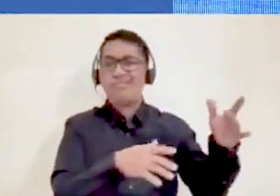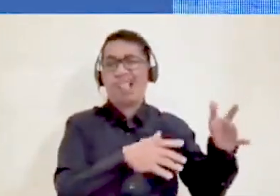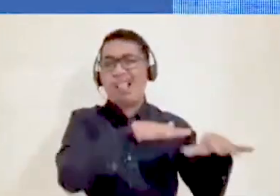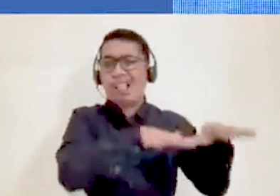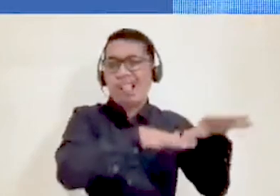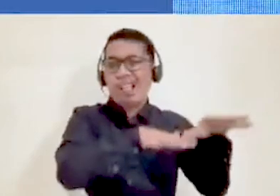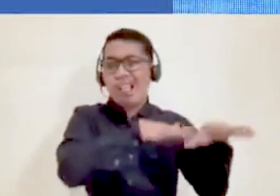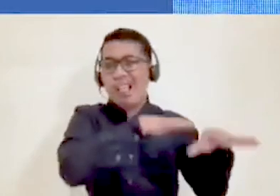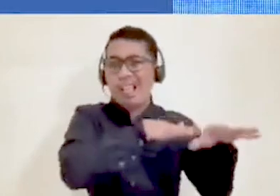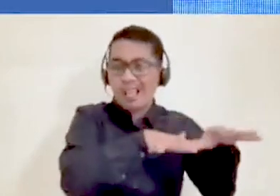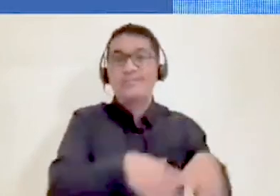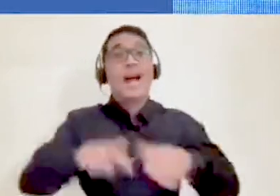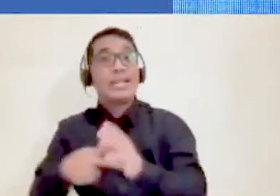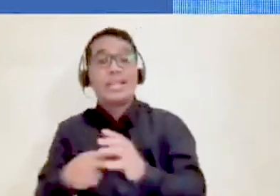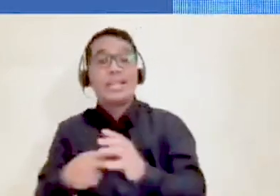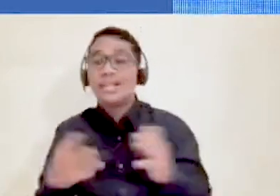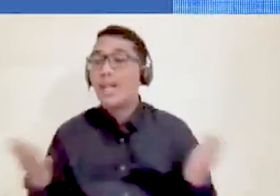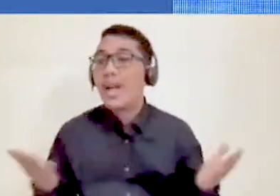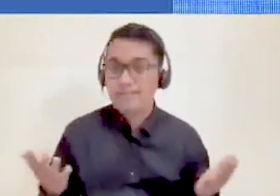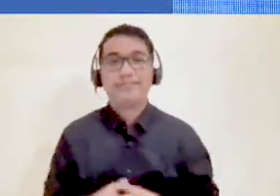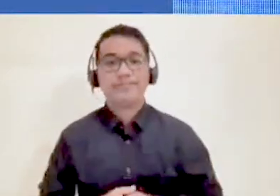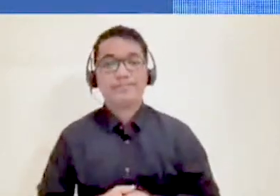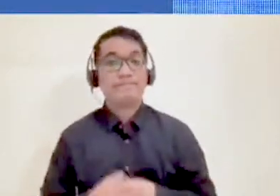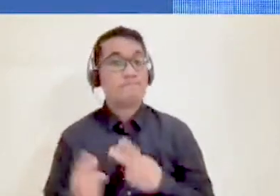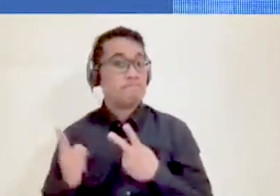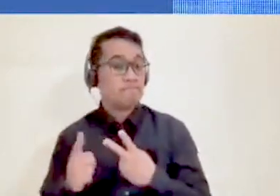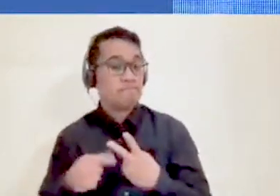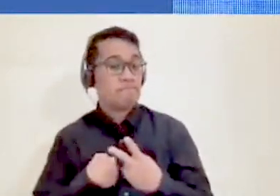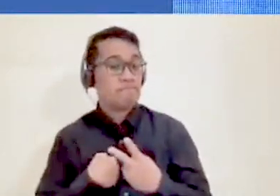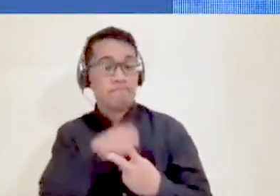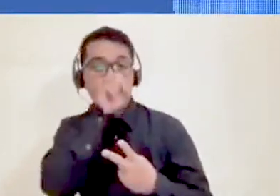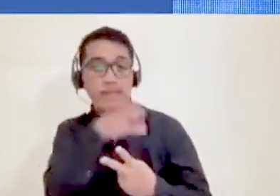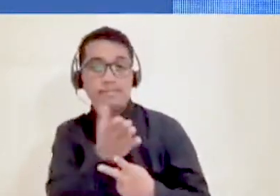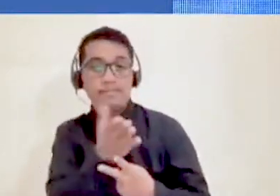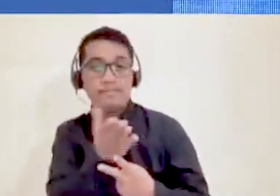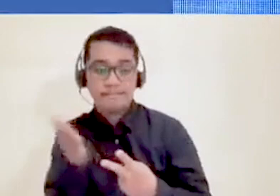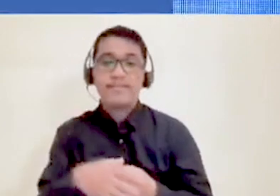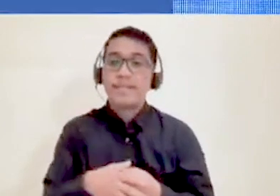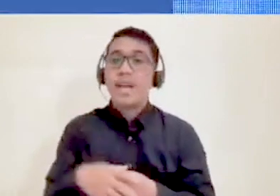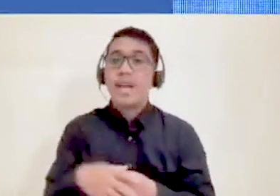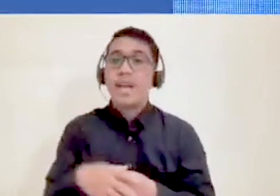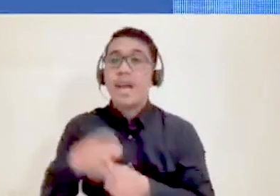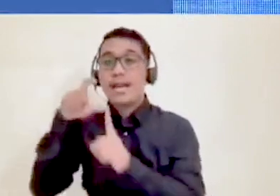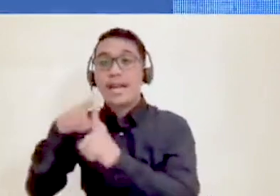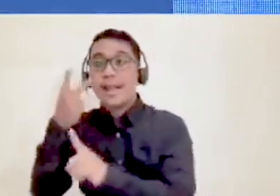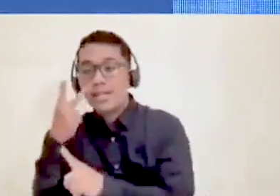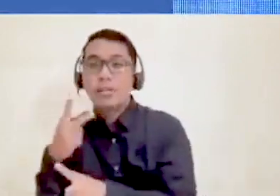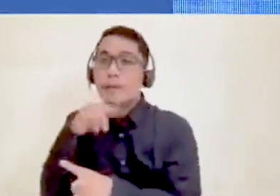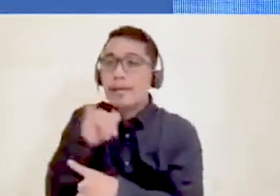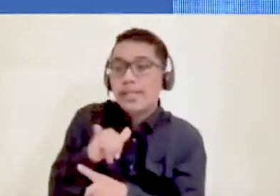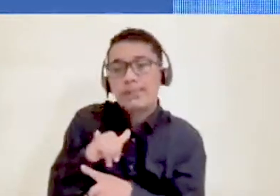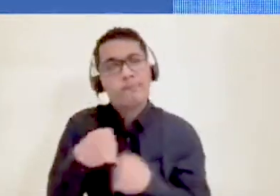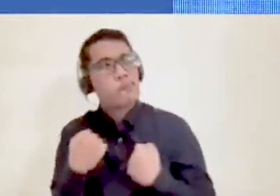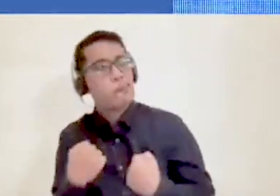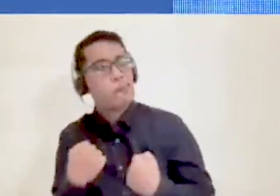kedua saya Hai artinya dari data-data itu kita melihat optimisme peluang